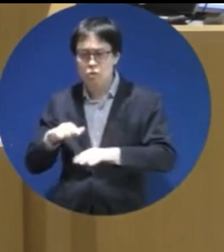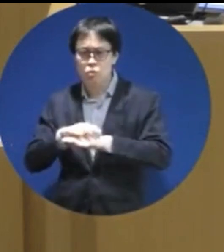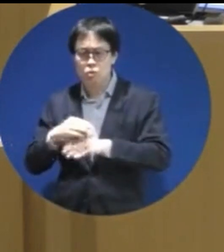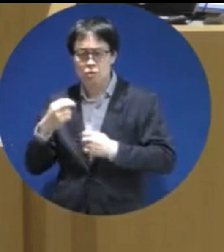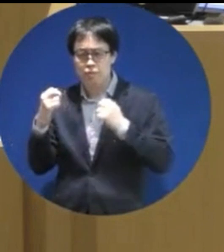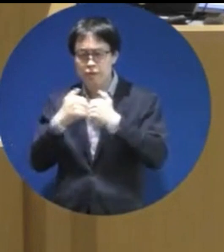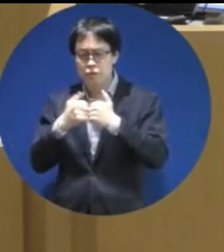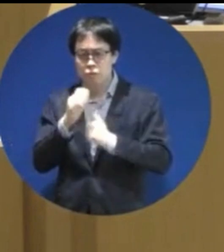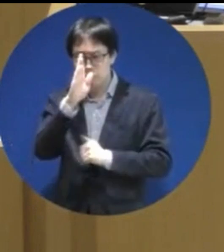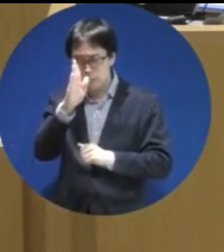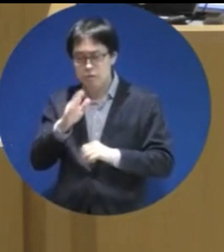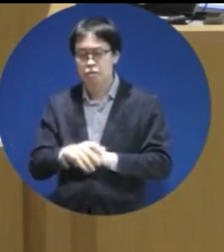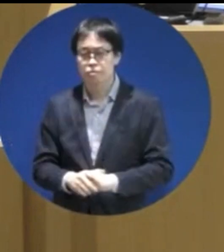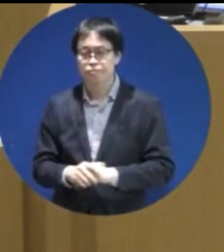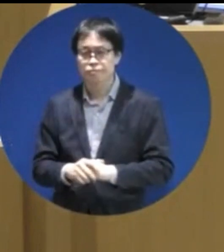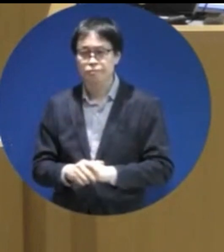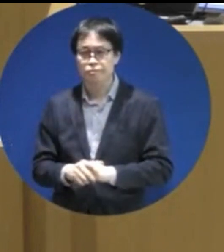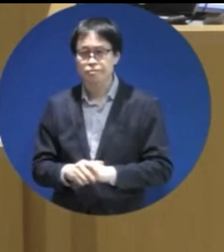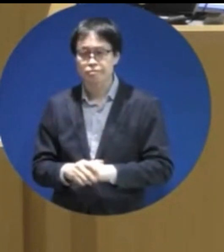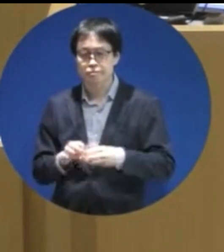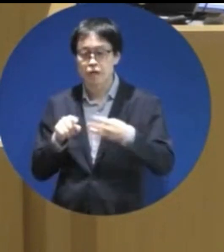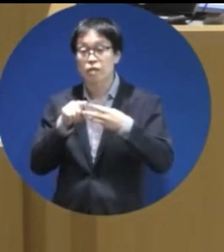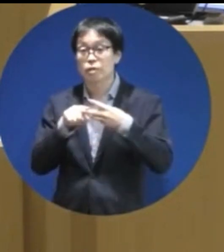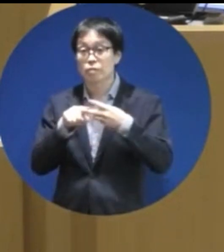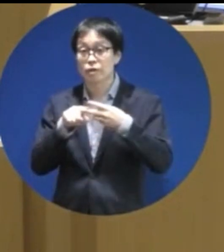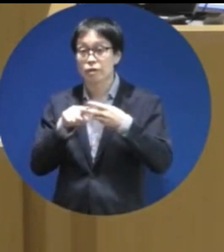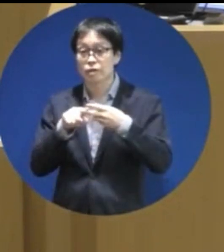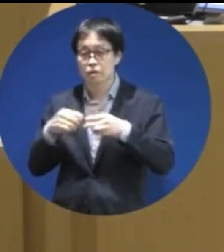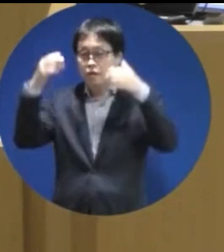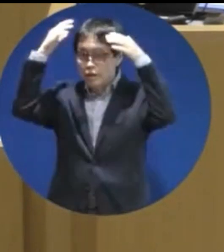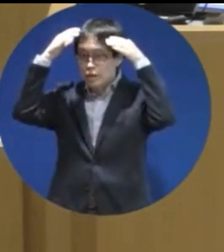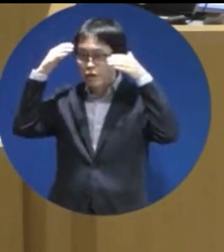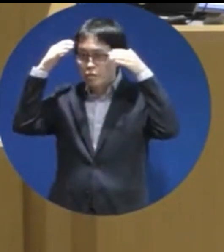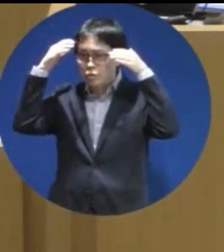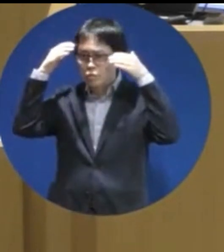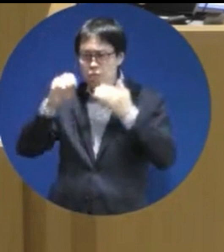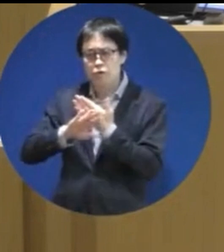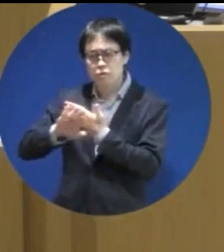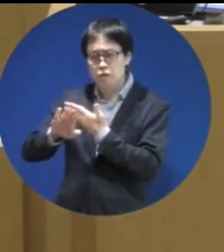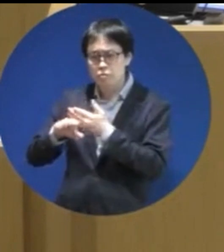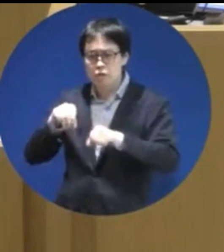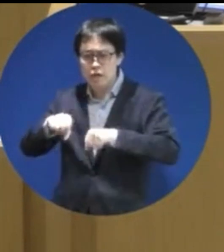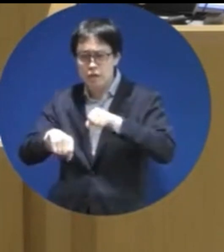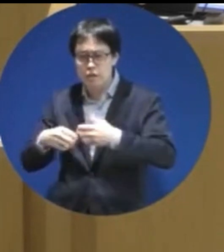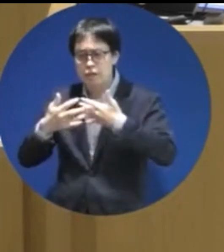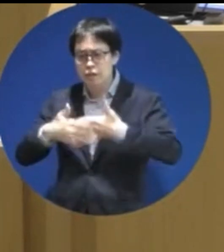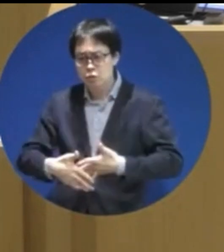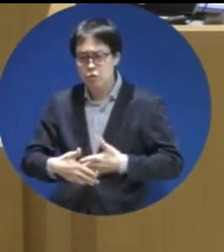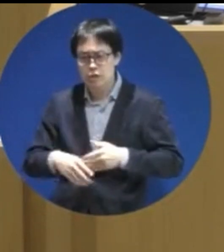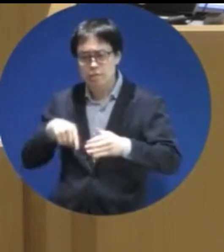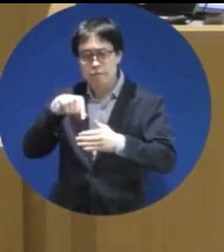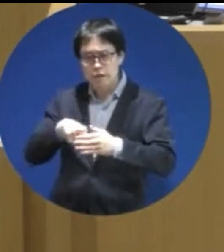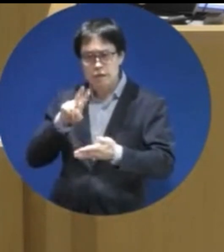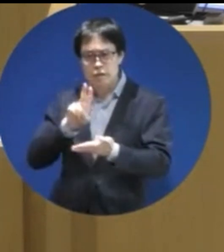ますが、区長に所見を伺います。2番目の質問です。ヘルメットの努力義務以外にも、自転車条例の中に定